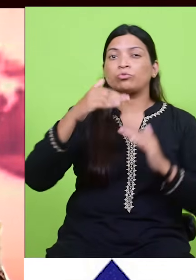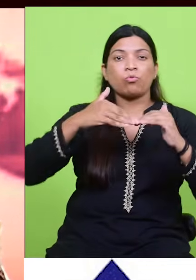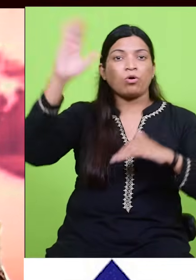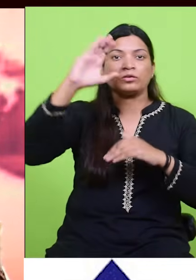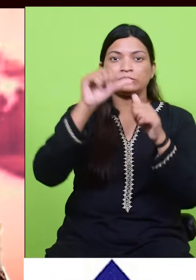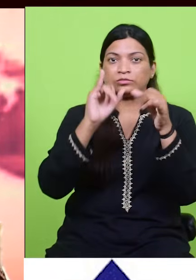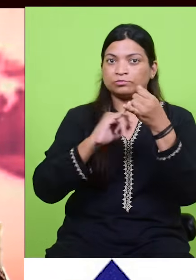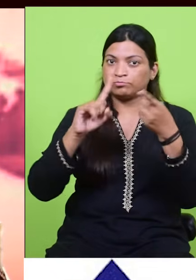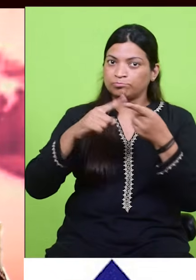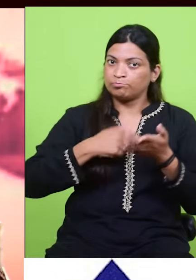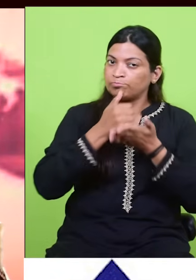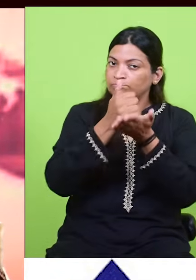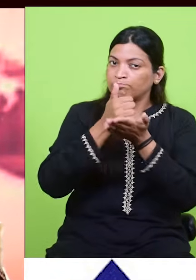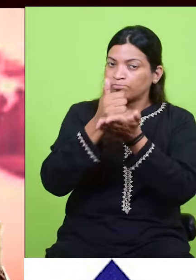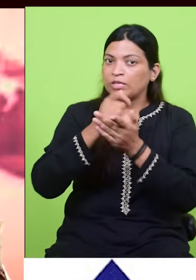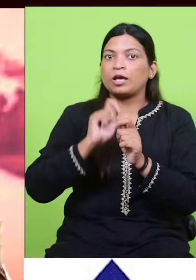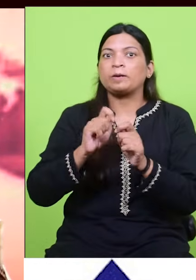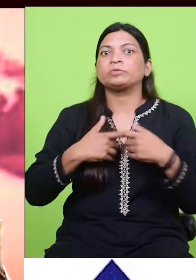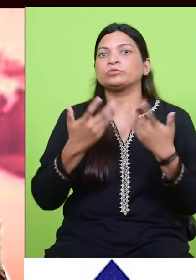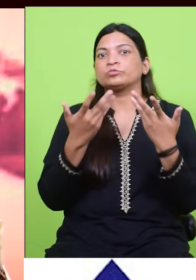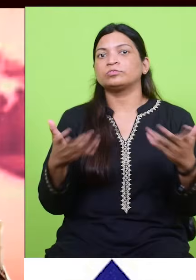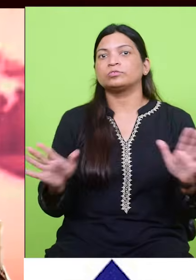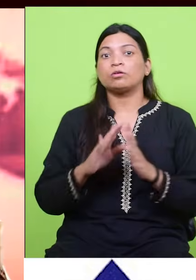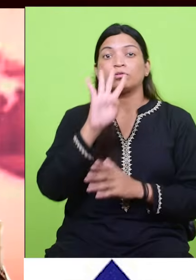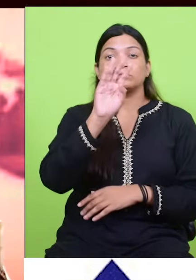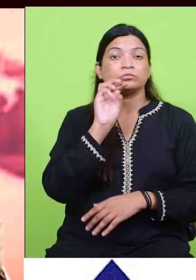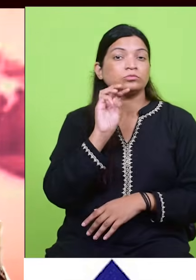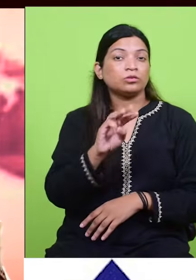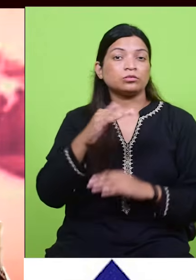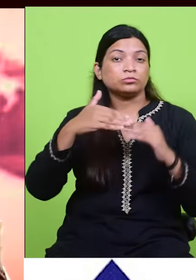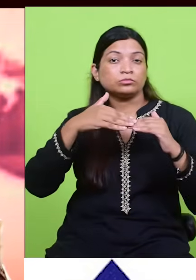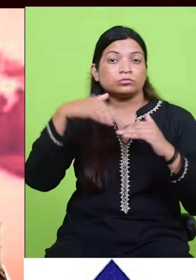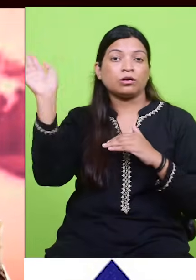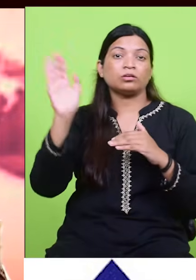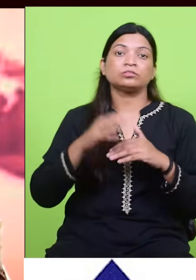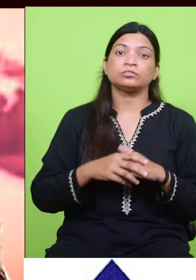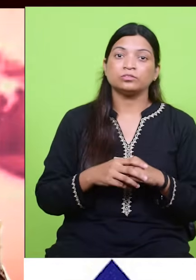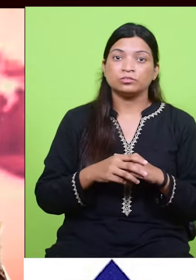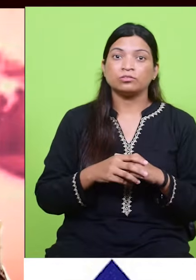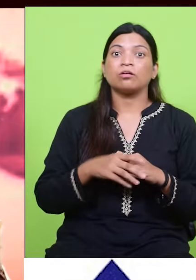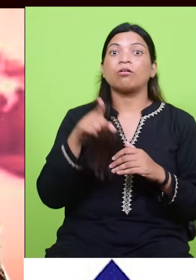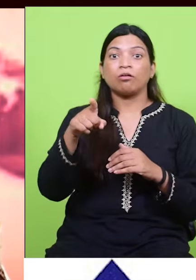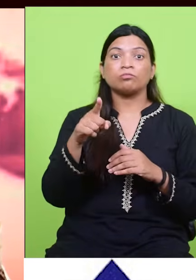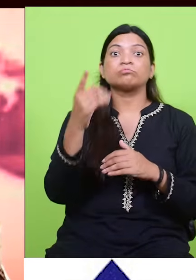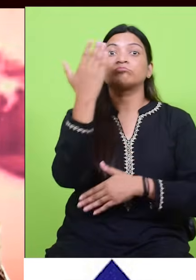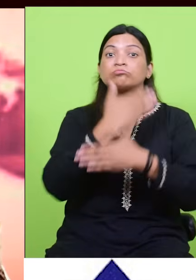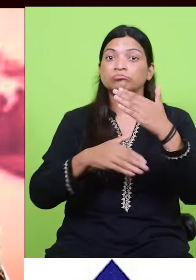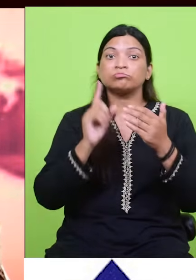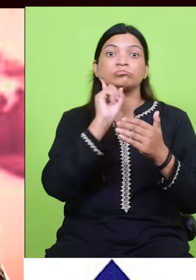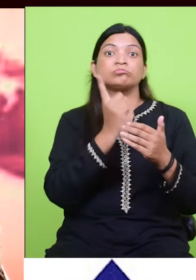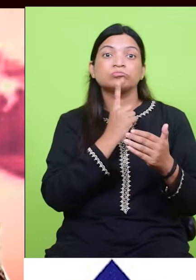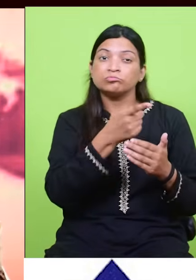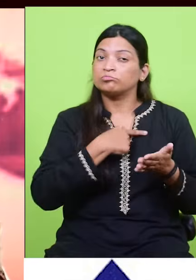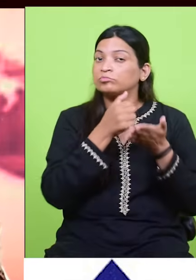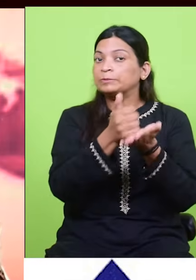हैं। 400 से ज़्यादा केसेस में हमने काम किया है और 4000 से ज़्यादा केसेस में मूक